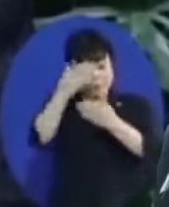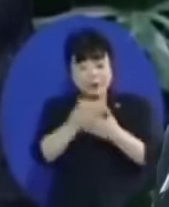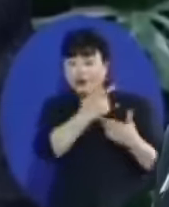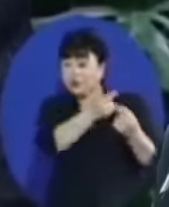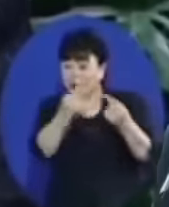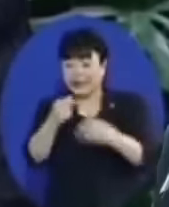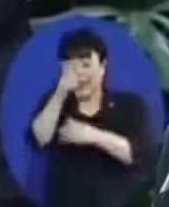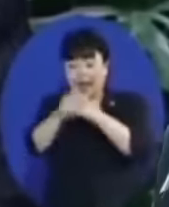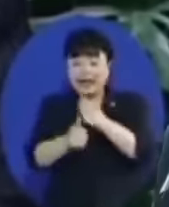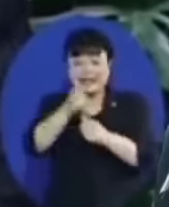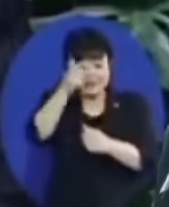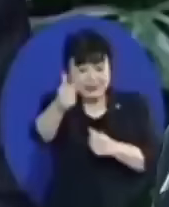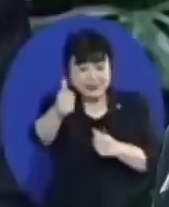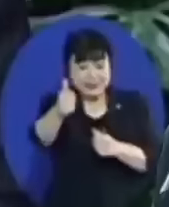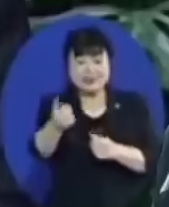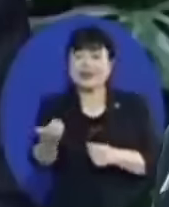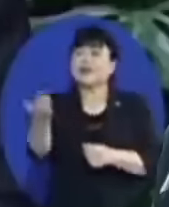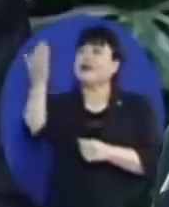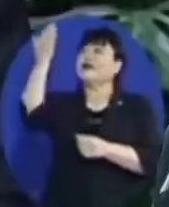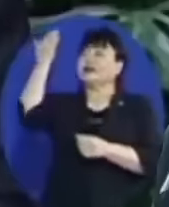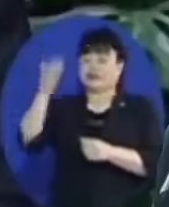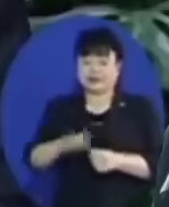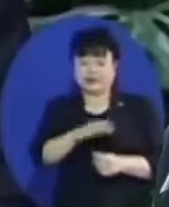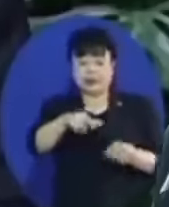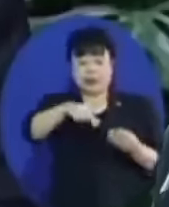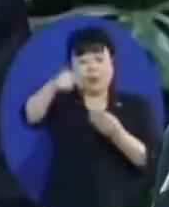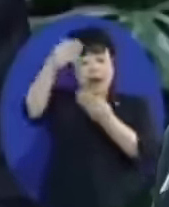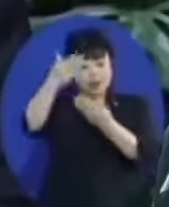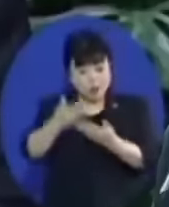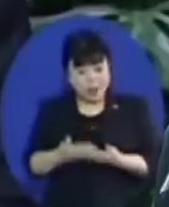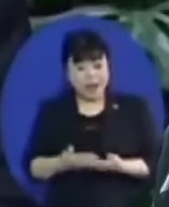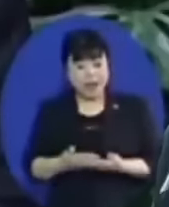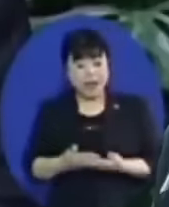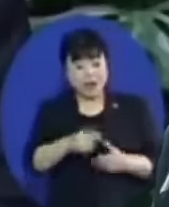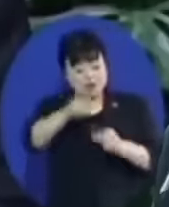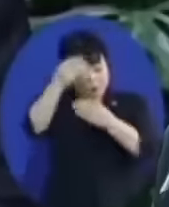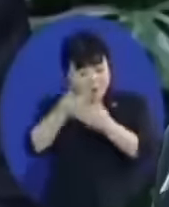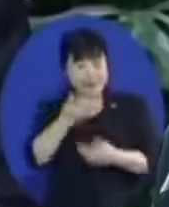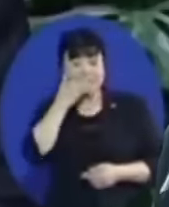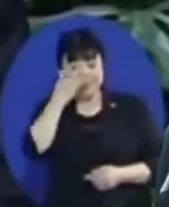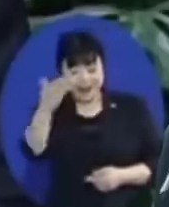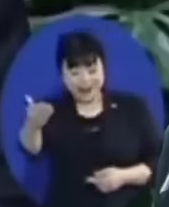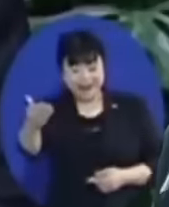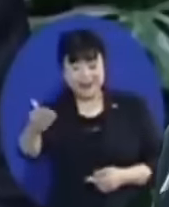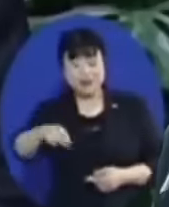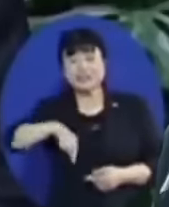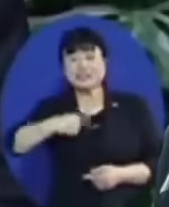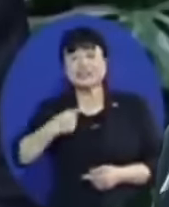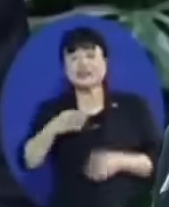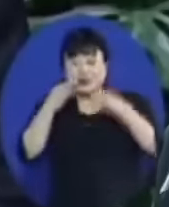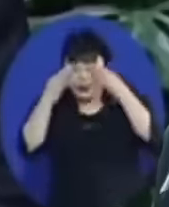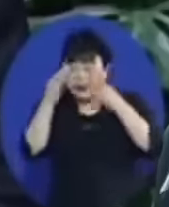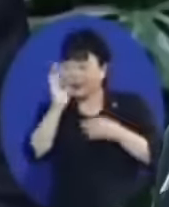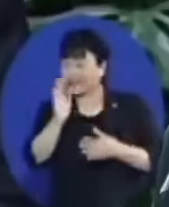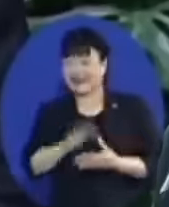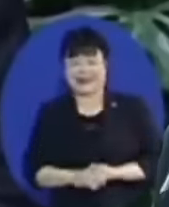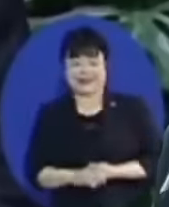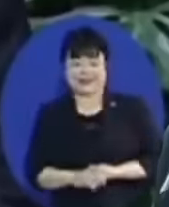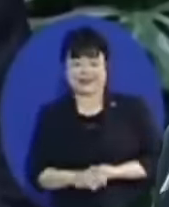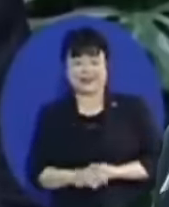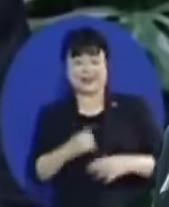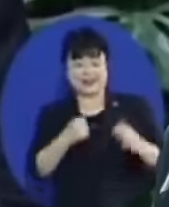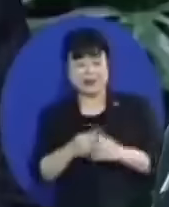것도 하나님이 만세 전에 우리를 택했어야 우리가 구원을 받지 우리 스스로가 구원받는 건 아닙니다. 이러기